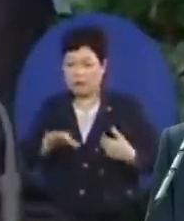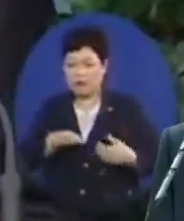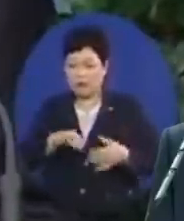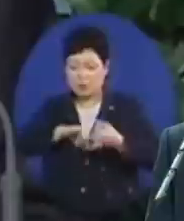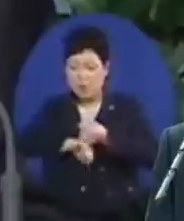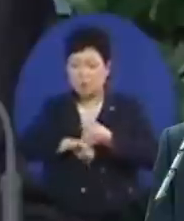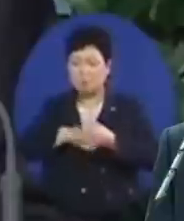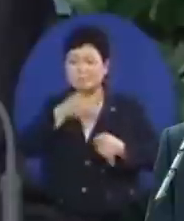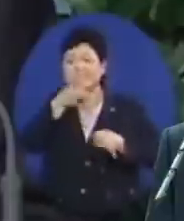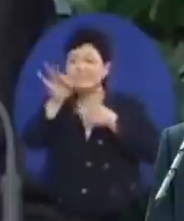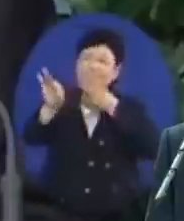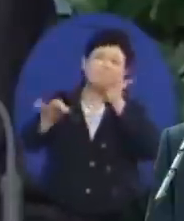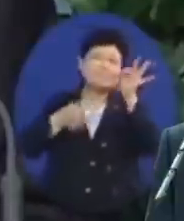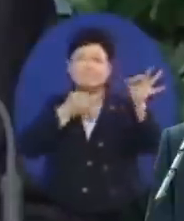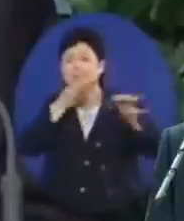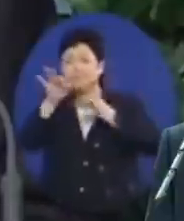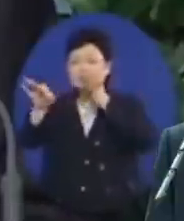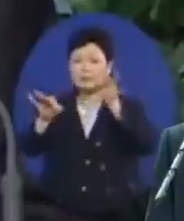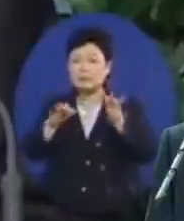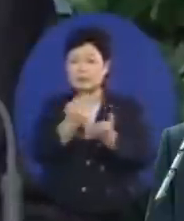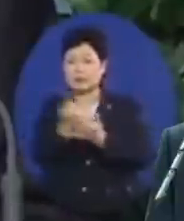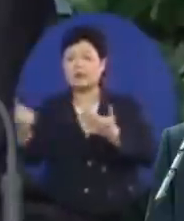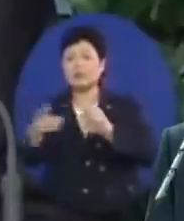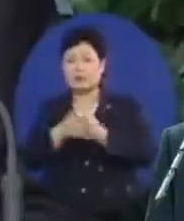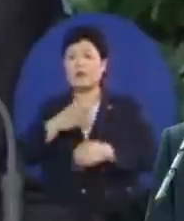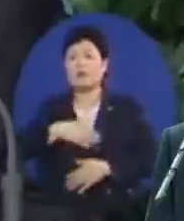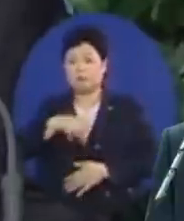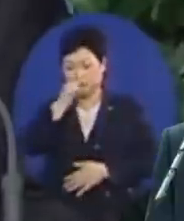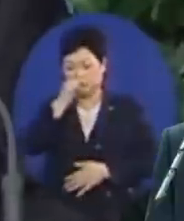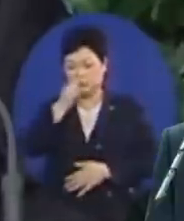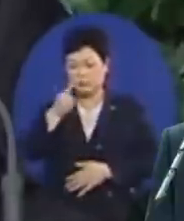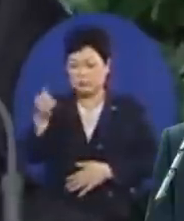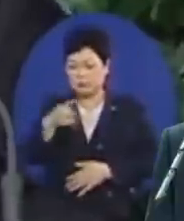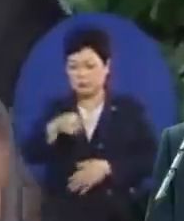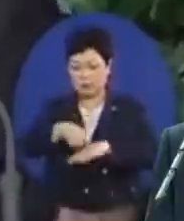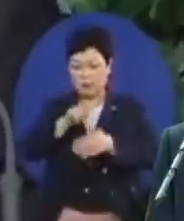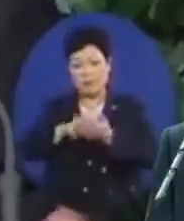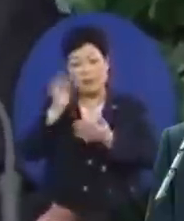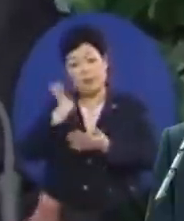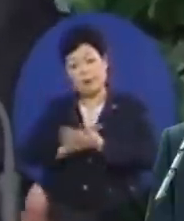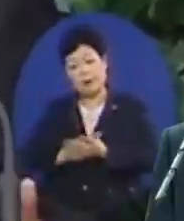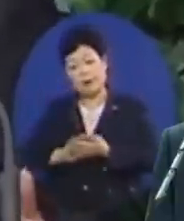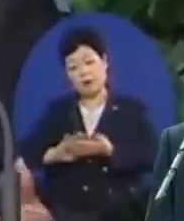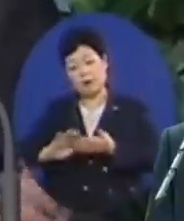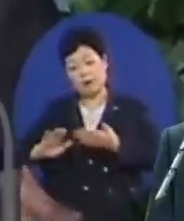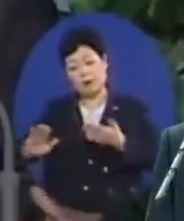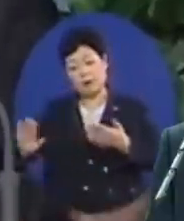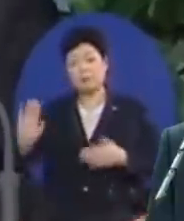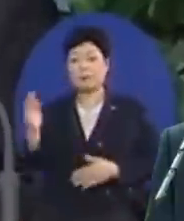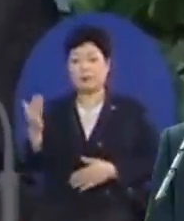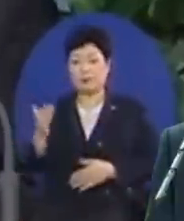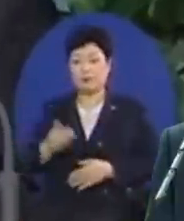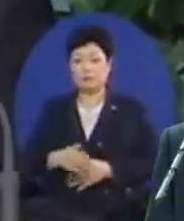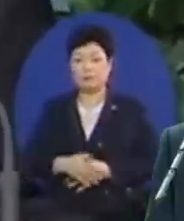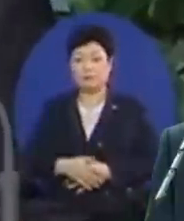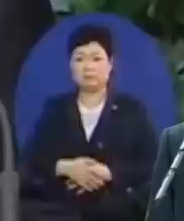꼭 고함을 치고 나가고. 그리고 마음이 편안해지고